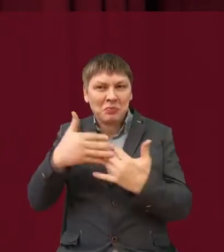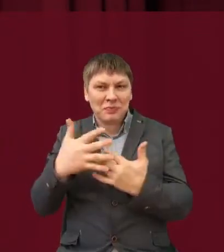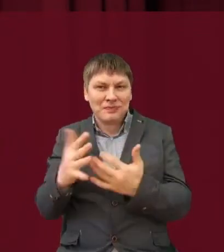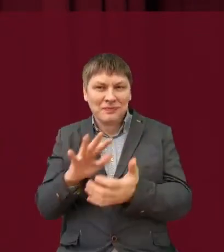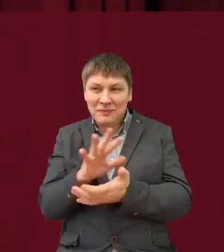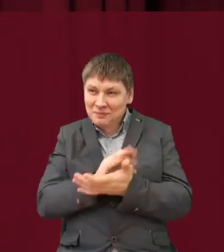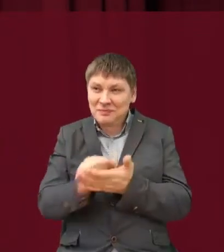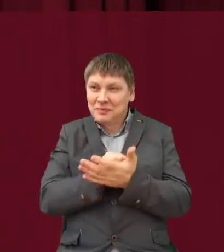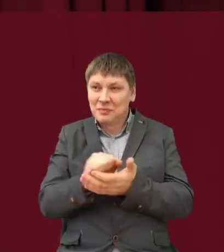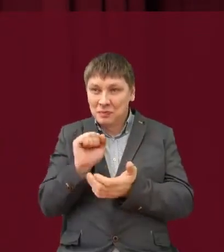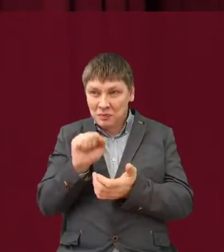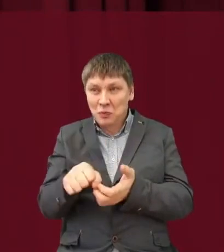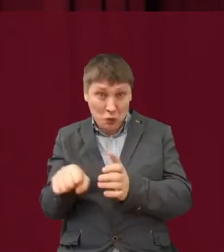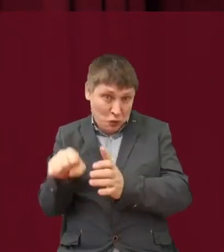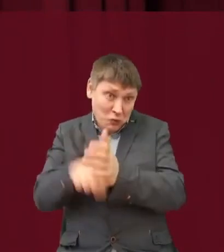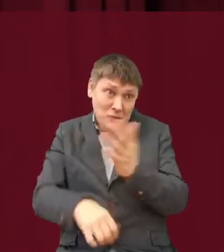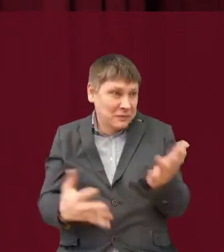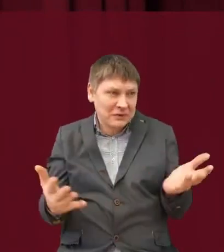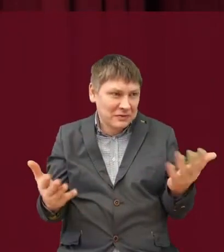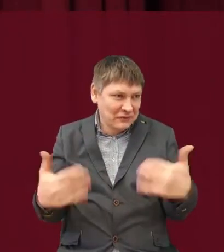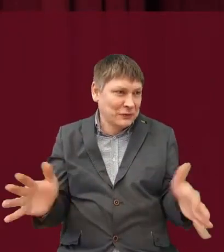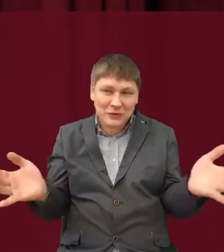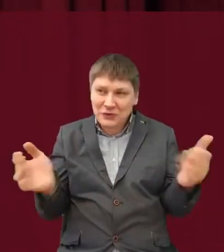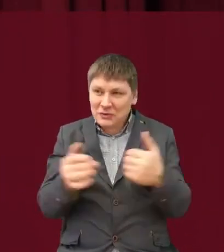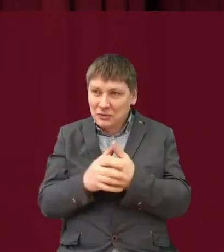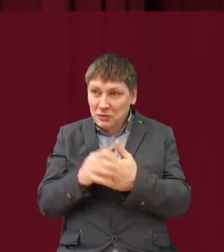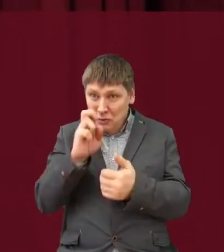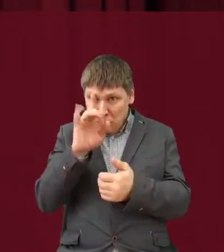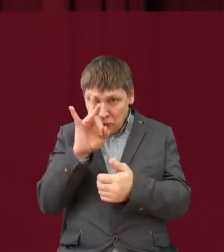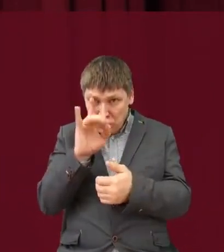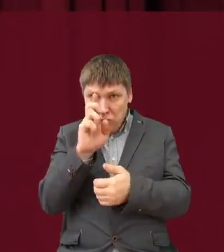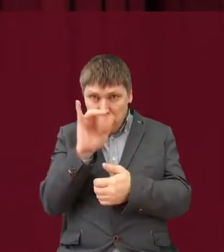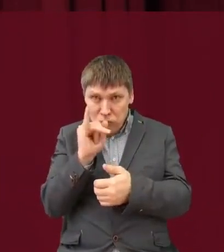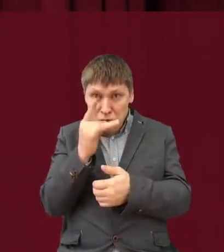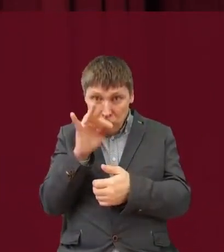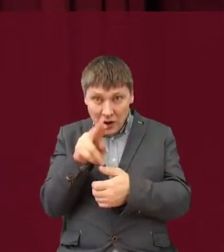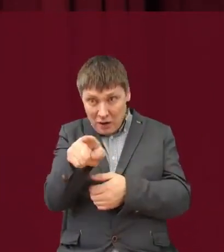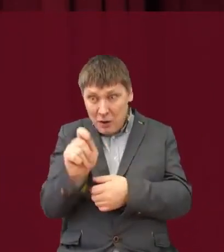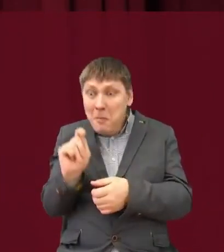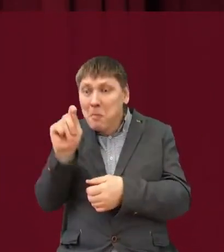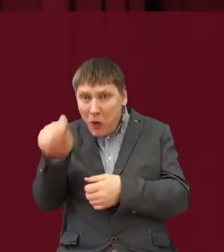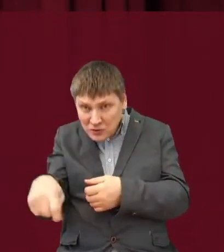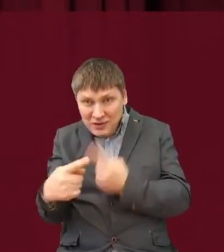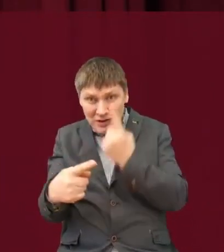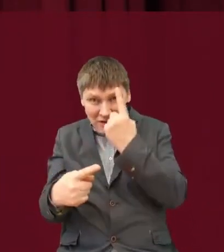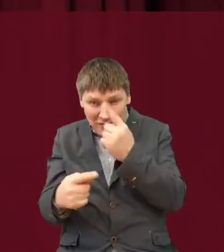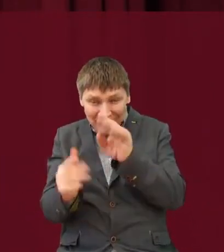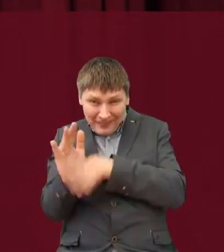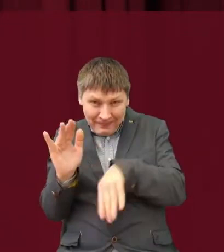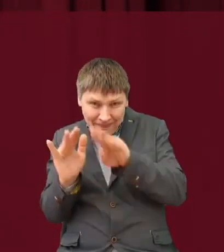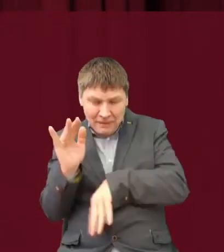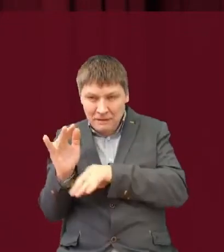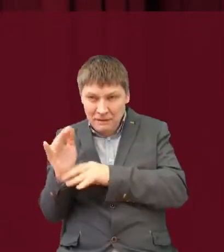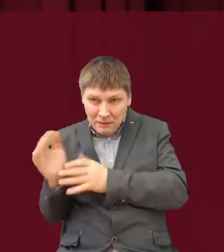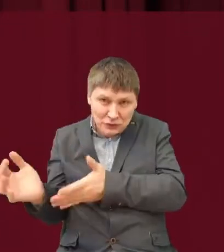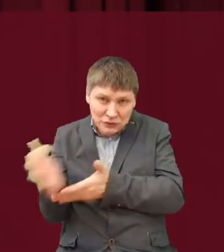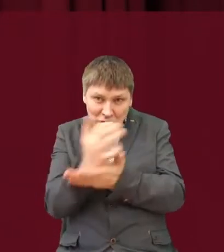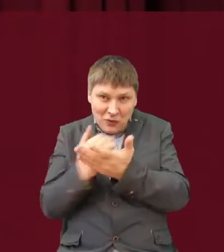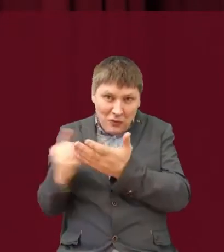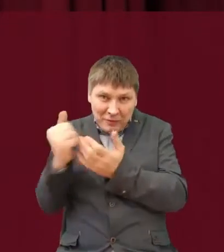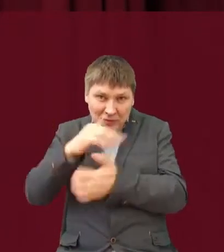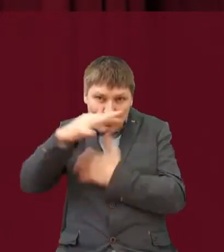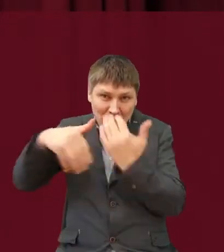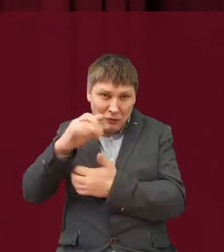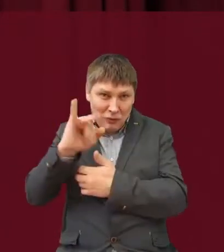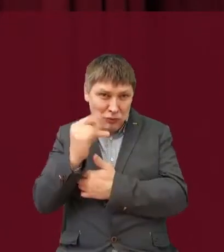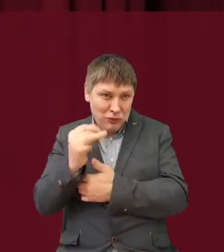будет пожинать бурю Боже закон гласит Боже принцип священном писании что